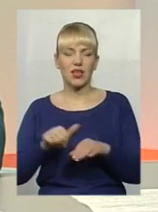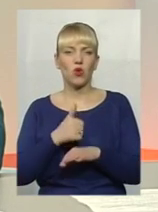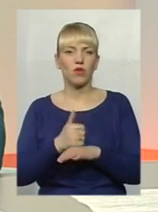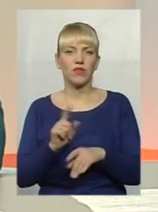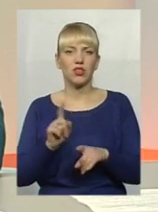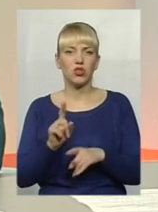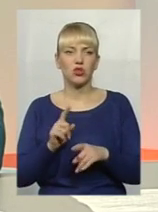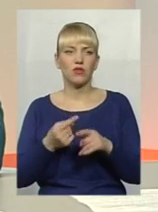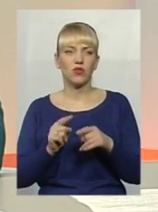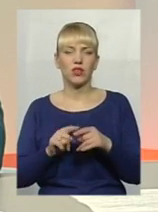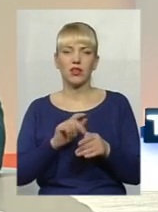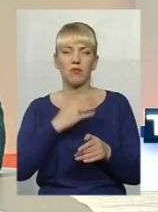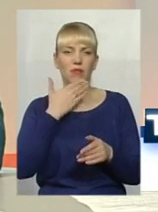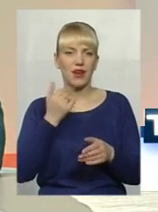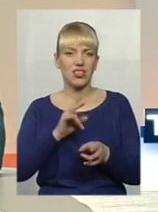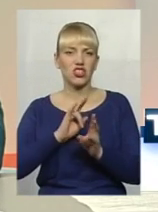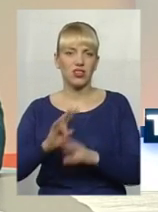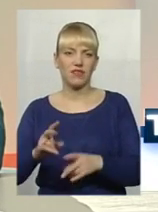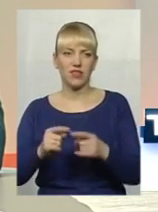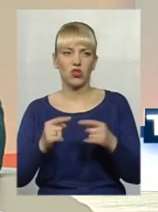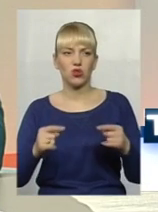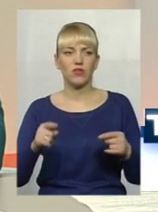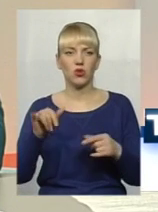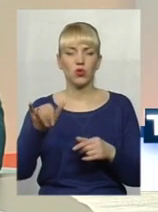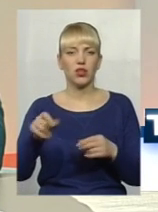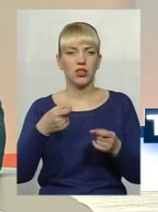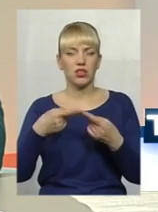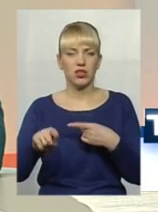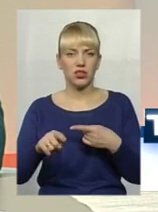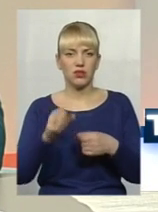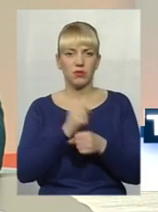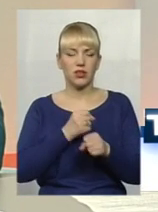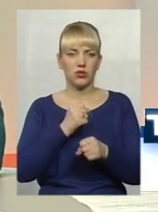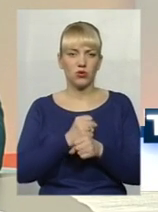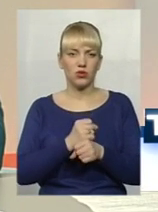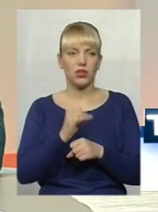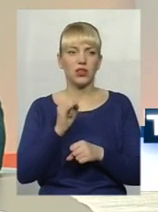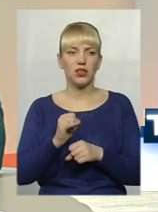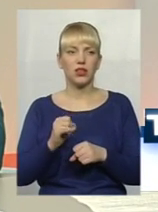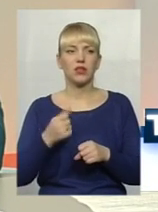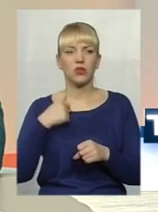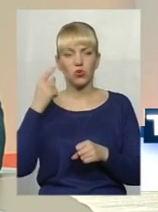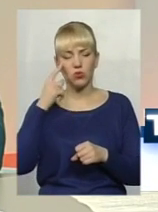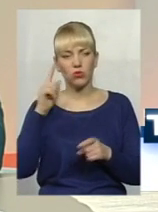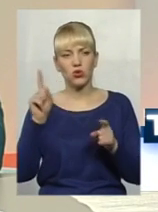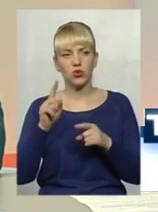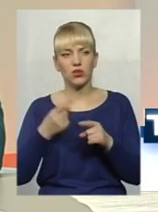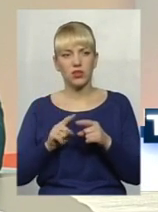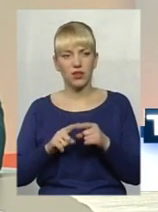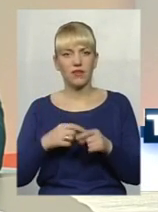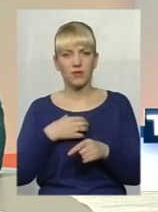вони не містять шкідливих речовин. У них зовсім інший принцип дії. Я думаю, що це... А